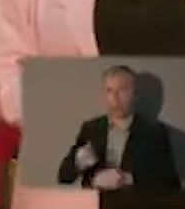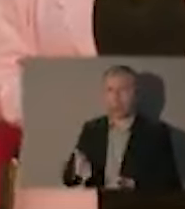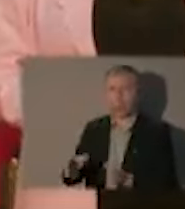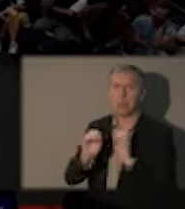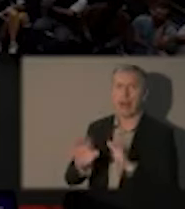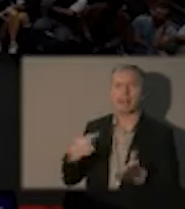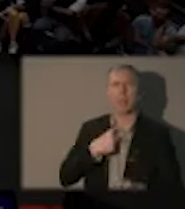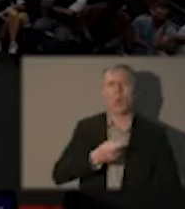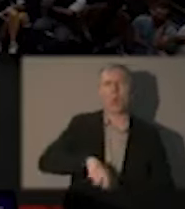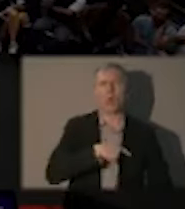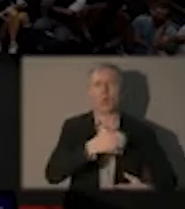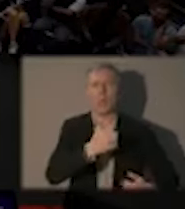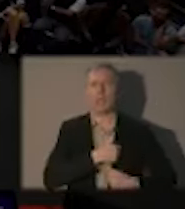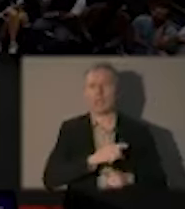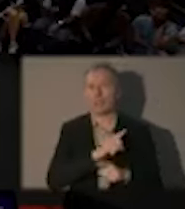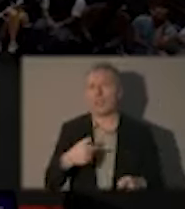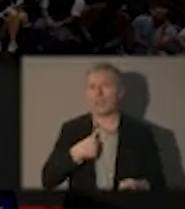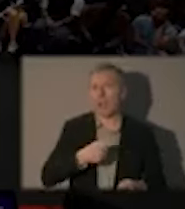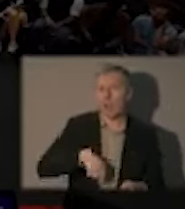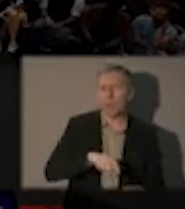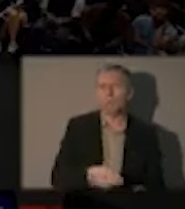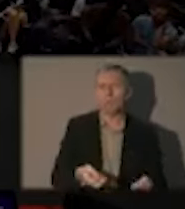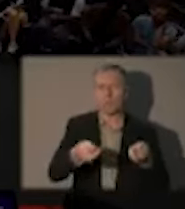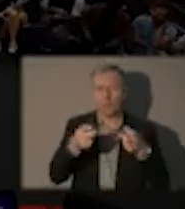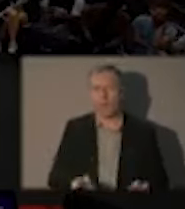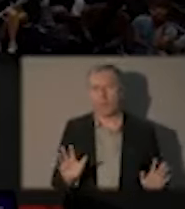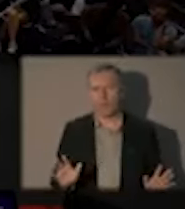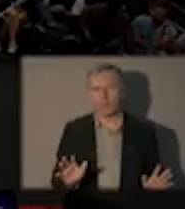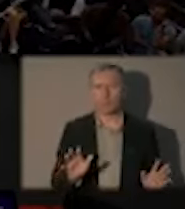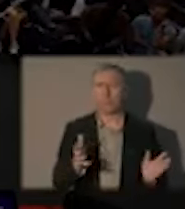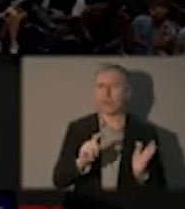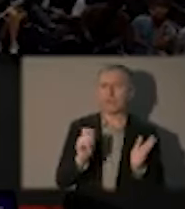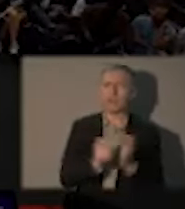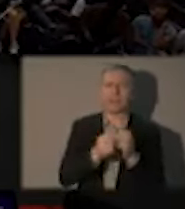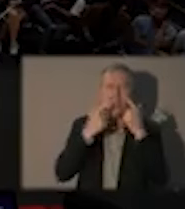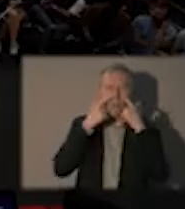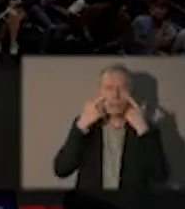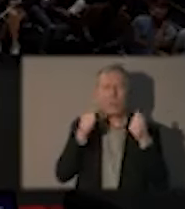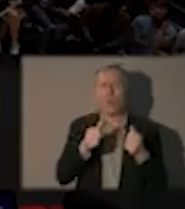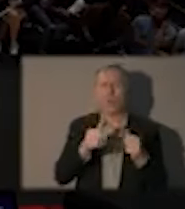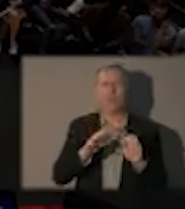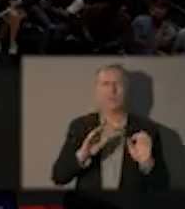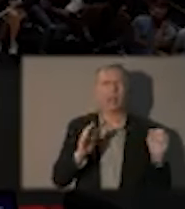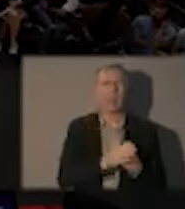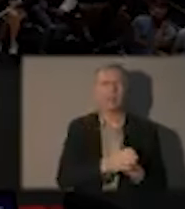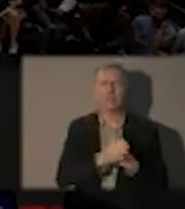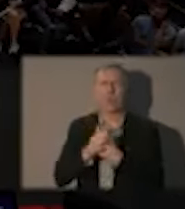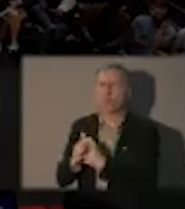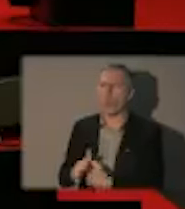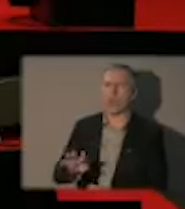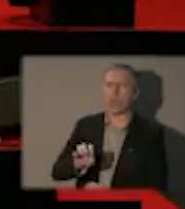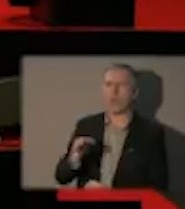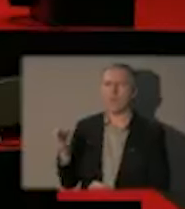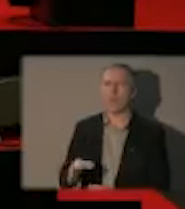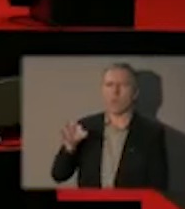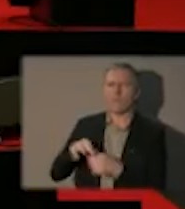Nous ne l'acceptons pas, nous ne le voulons pas. Et quand nous voyons qu'on crédite aujourd'hui l'extrême droite de plus de